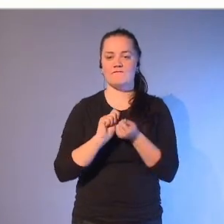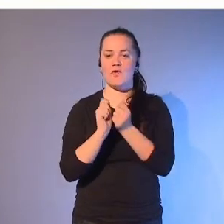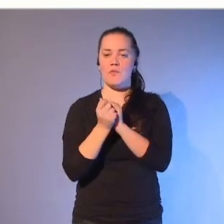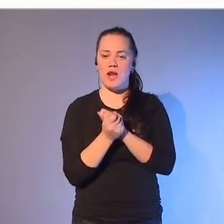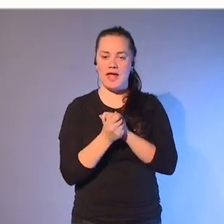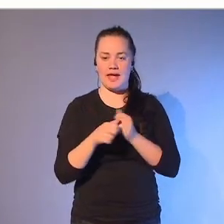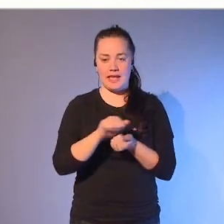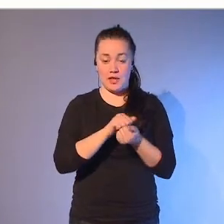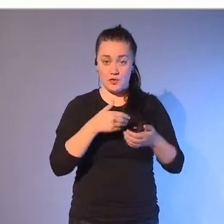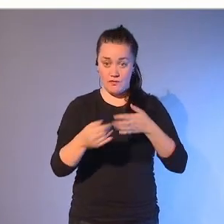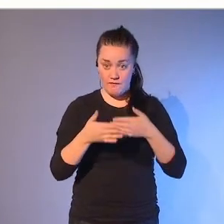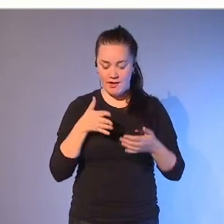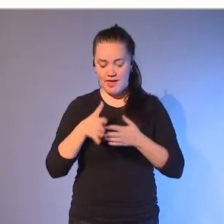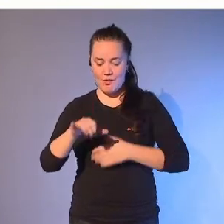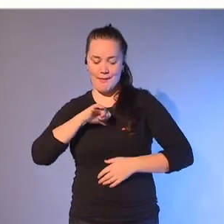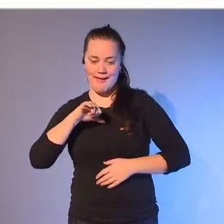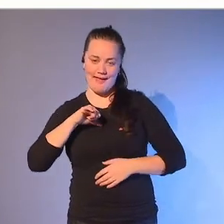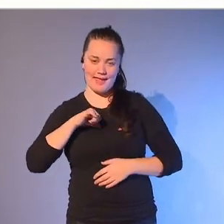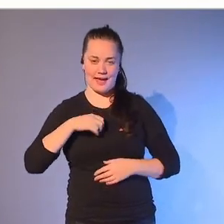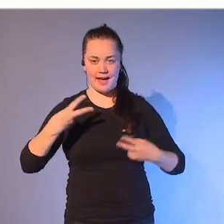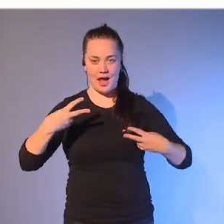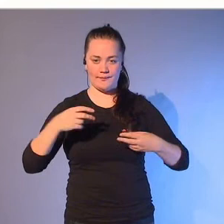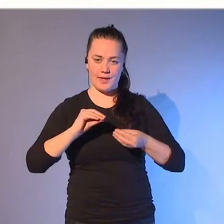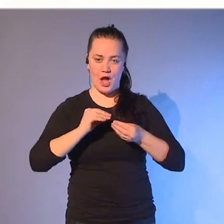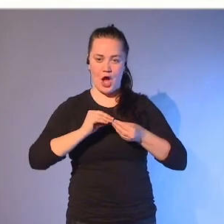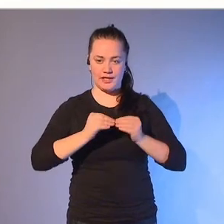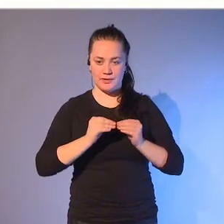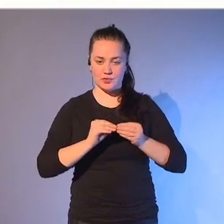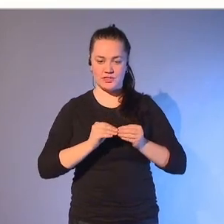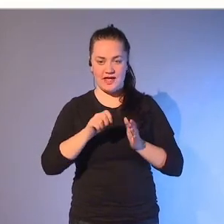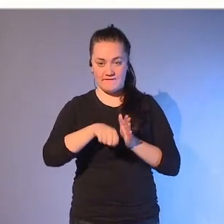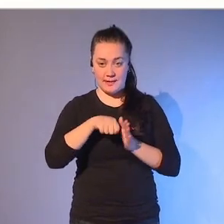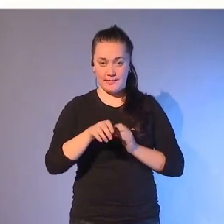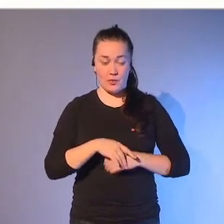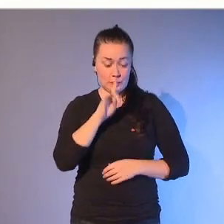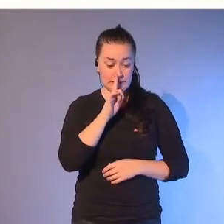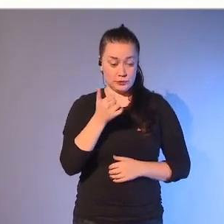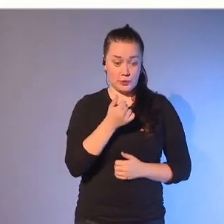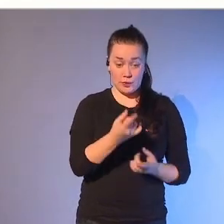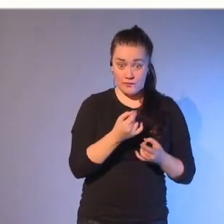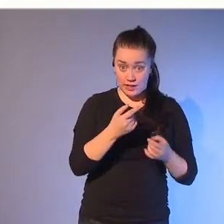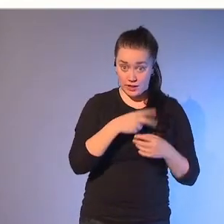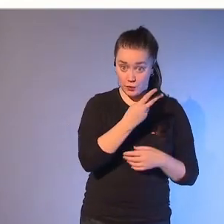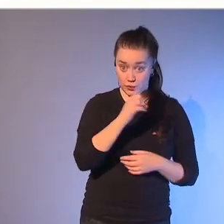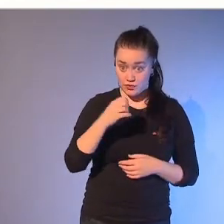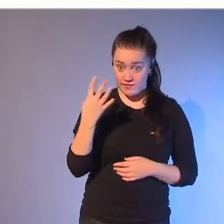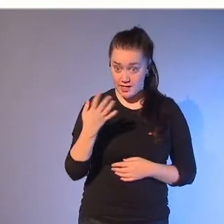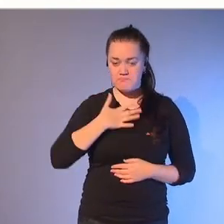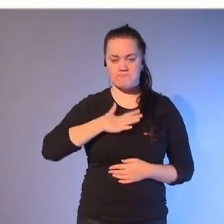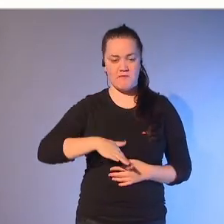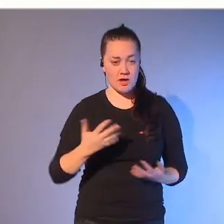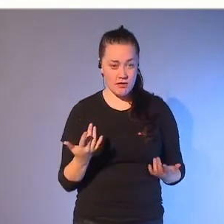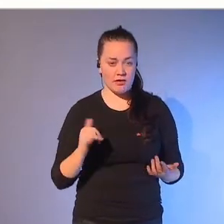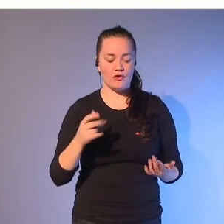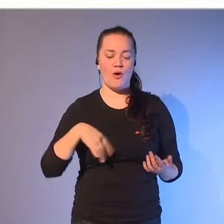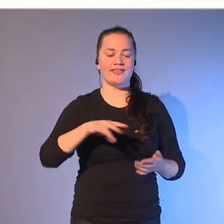naturfaglig kunnskap gjennom egne animasjonsfilmer. Den største utfordringen i 2004, det var alt